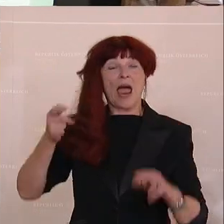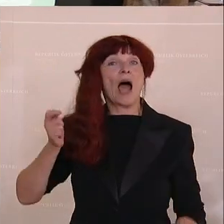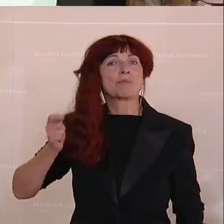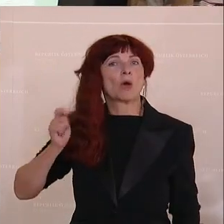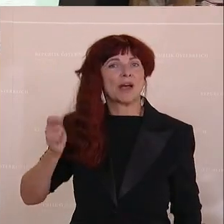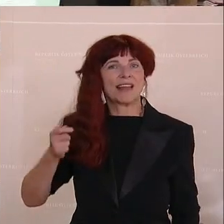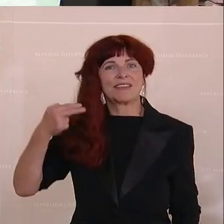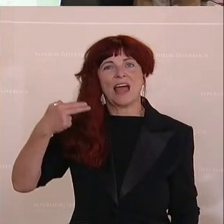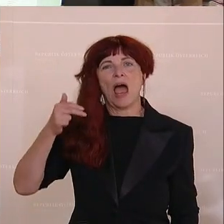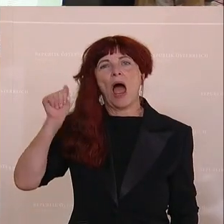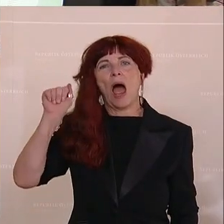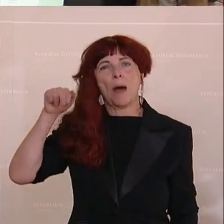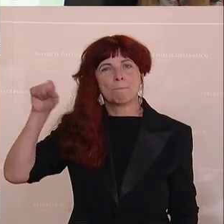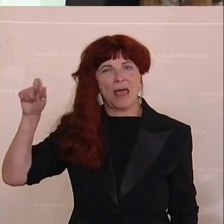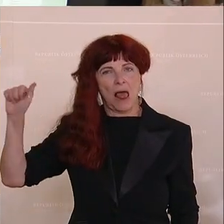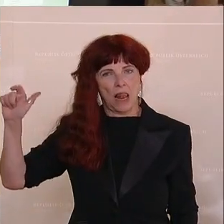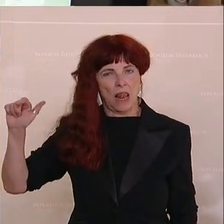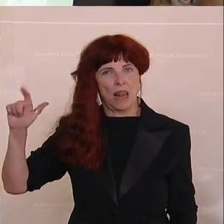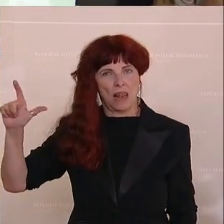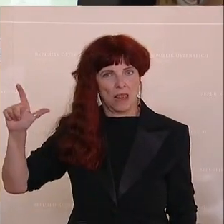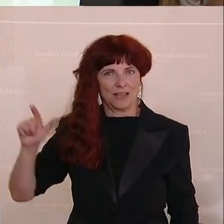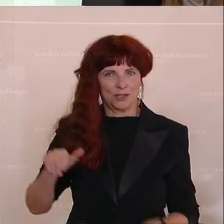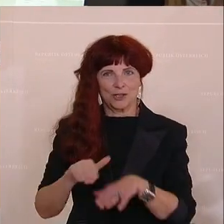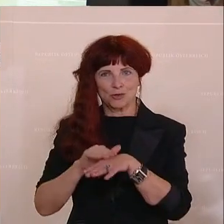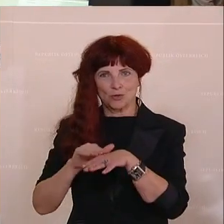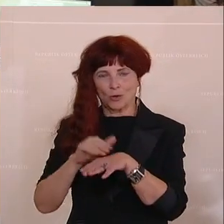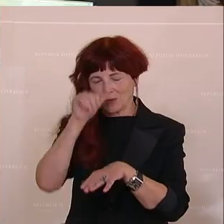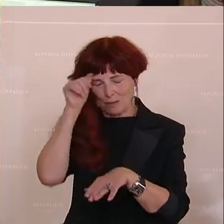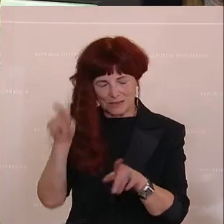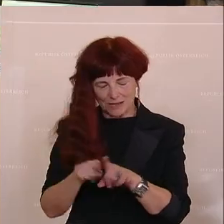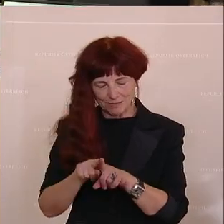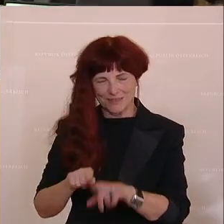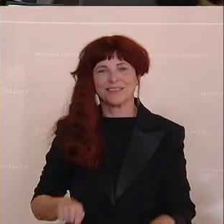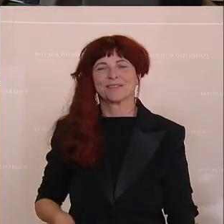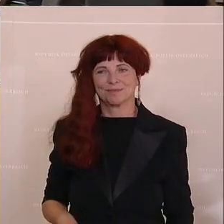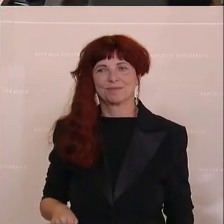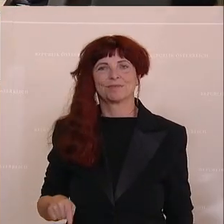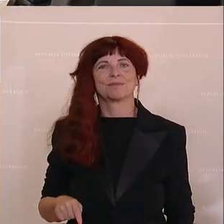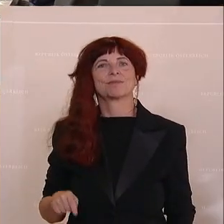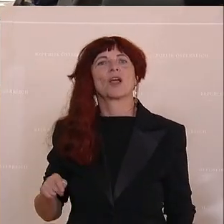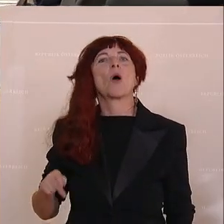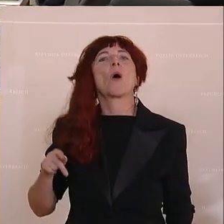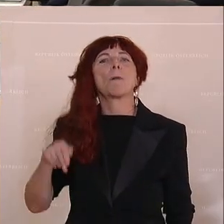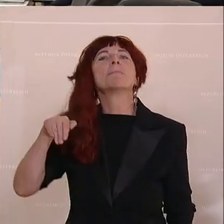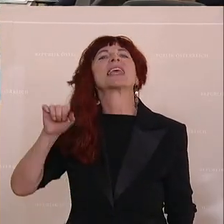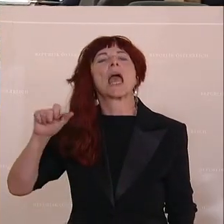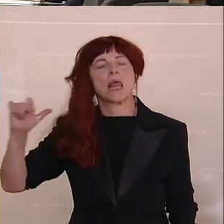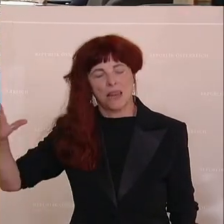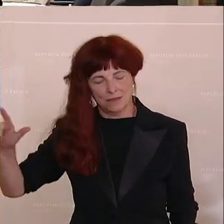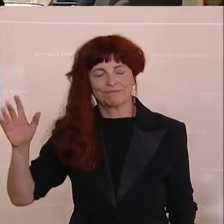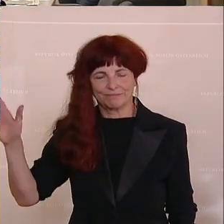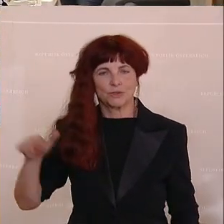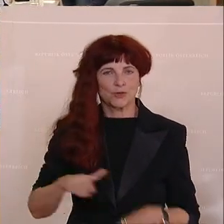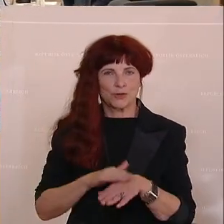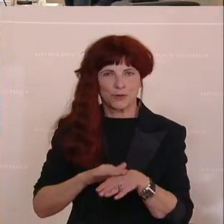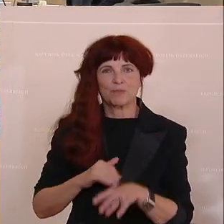Michael Hammer, aber der hat sich eh angesprochen gefühlt. Entschuldige. Nächster Redner schon am Pult ist Markus Kotzer, er ist Sozialsprecher der Grünen. Sehr geehrte